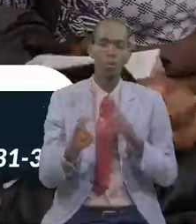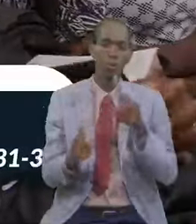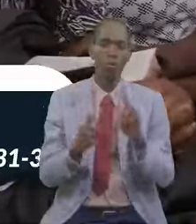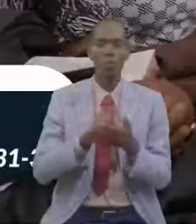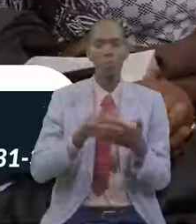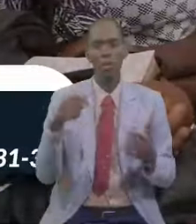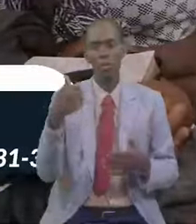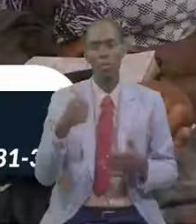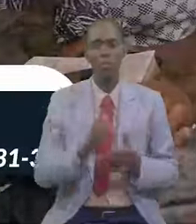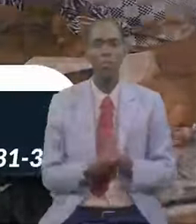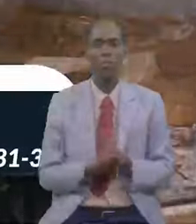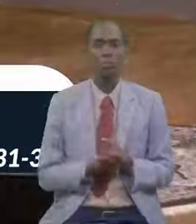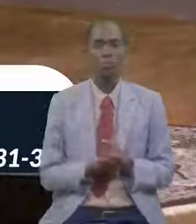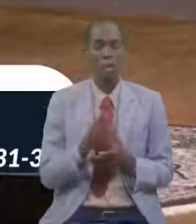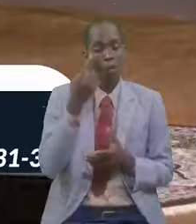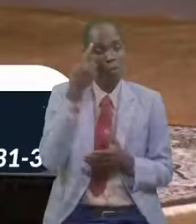Jude 10.